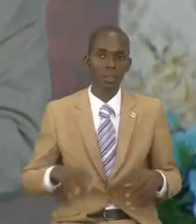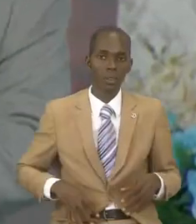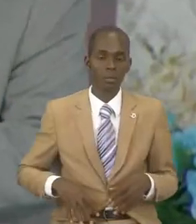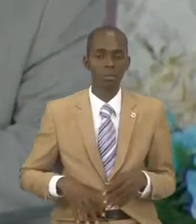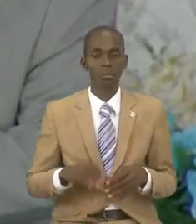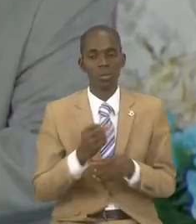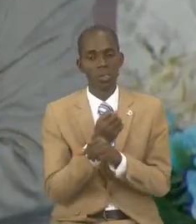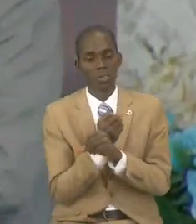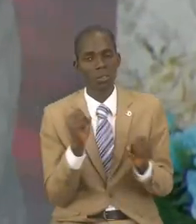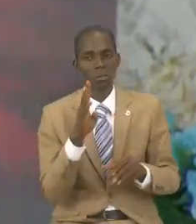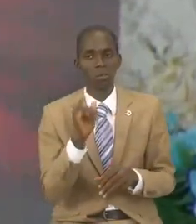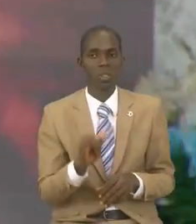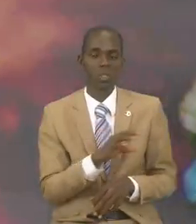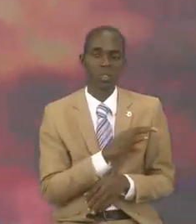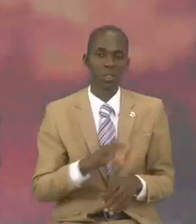converti par Christ,